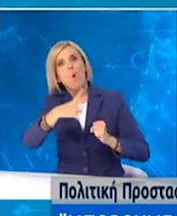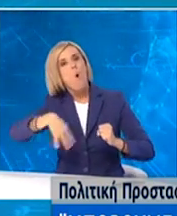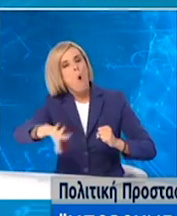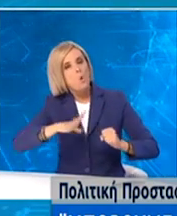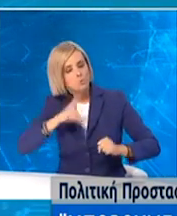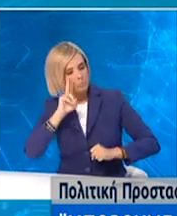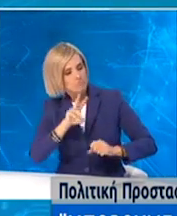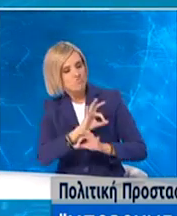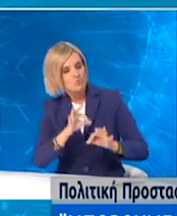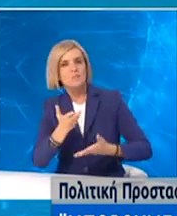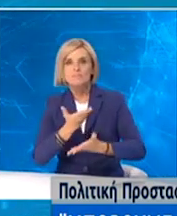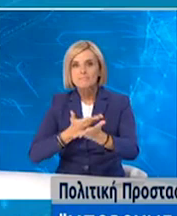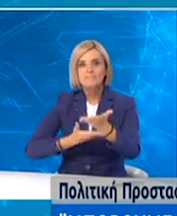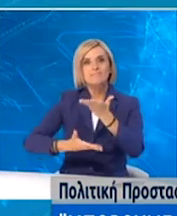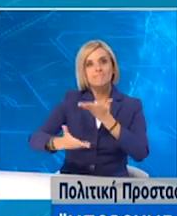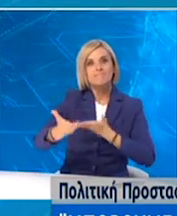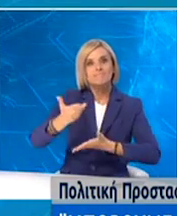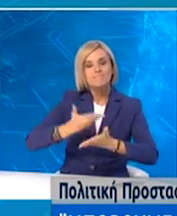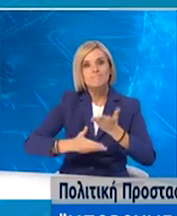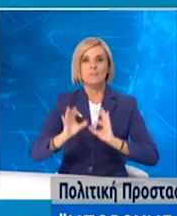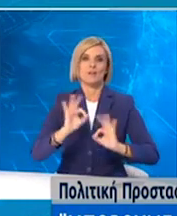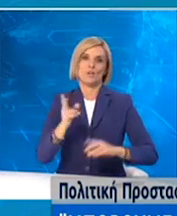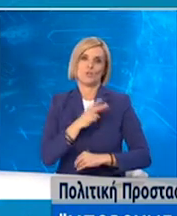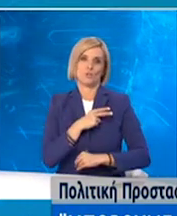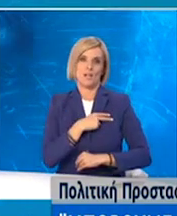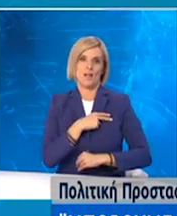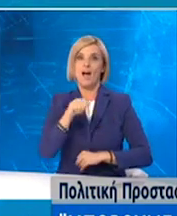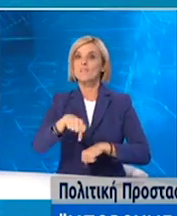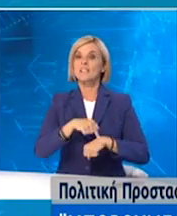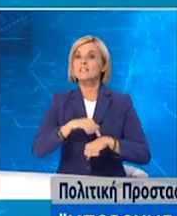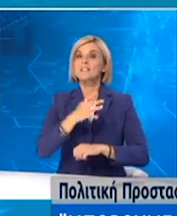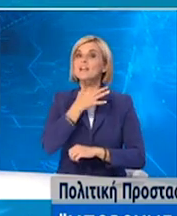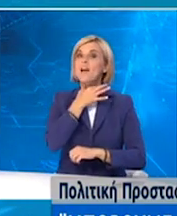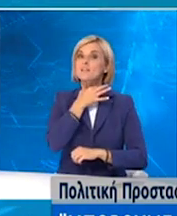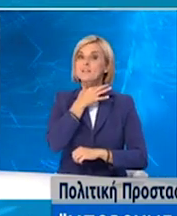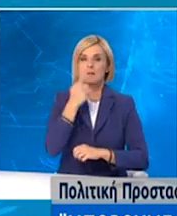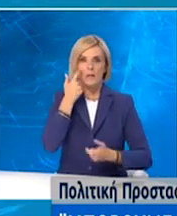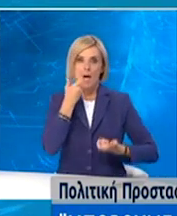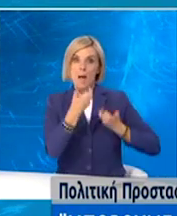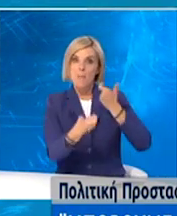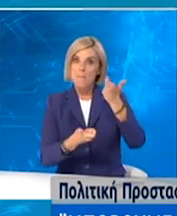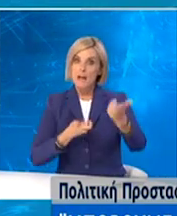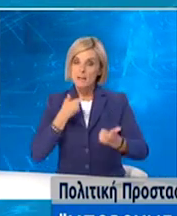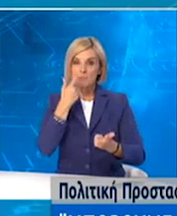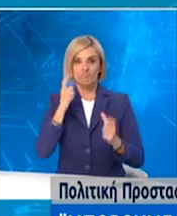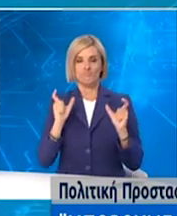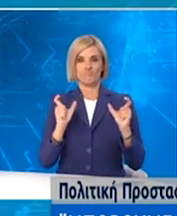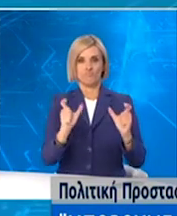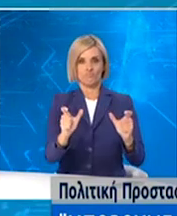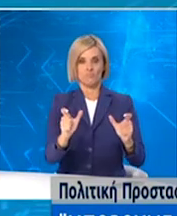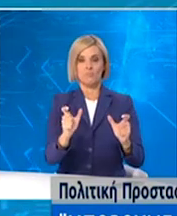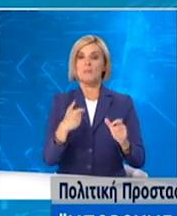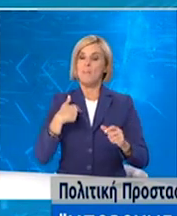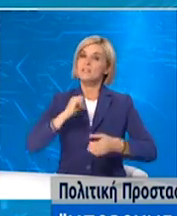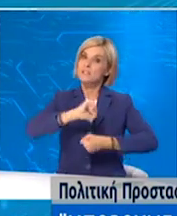λόγος ούτε να πανικοβληθούμε, ούτε να ανησυχήσουμε. Αυτό που χρειάζεται είναι να παραμένουμε σε επαγρύπνηση, να παραμένουμε σε επιφυλακή και να μπορούμε